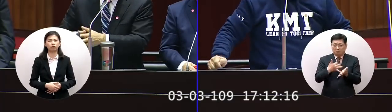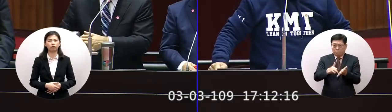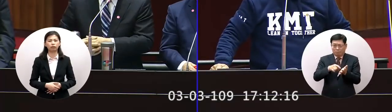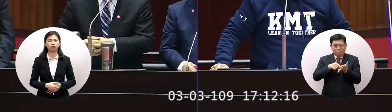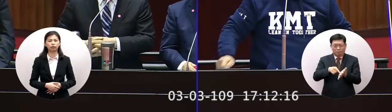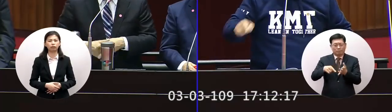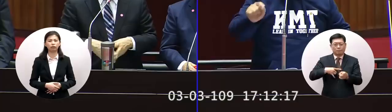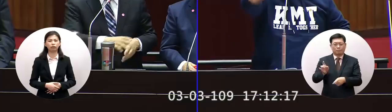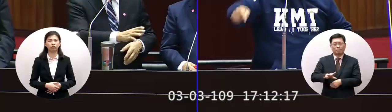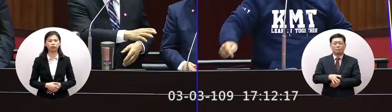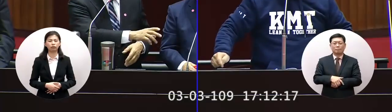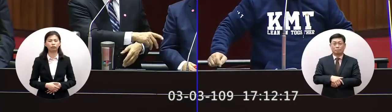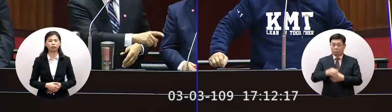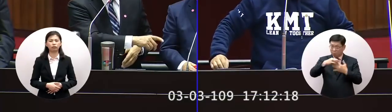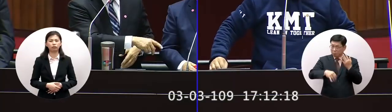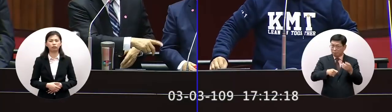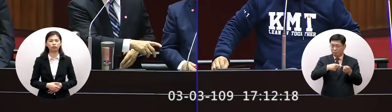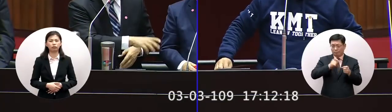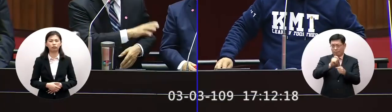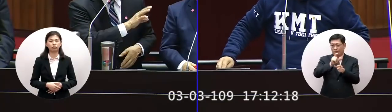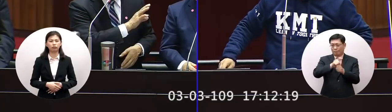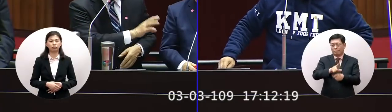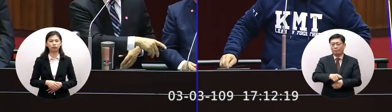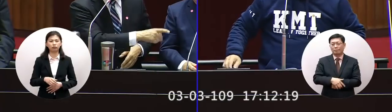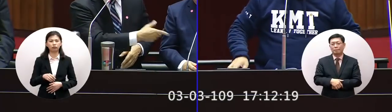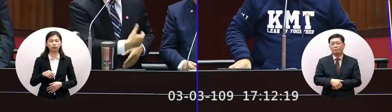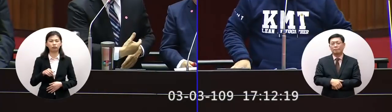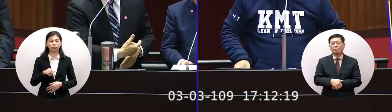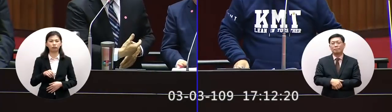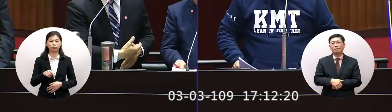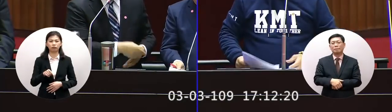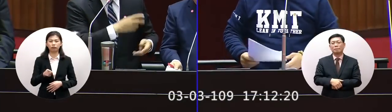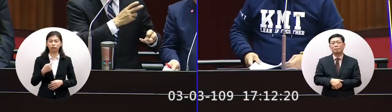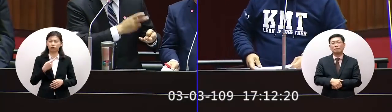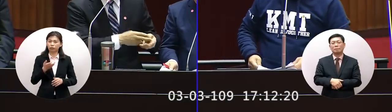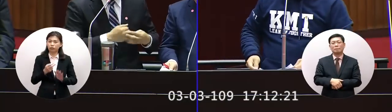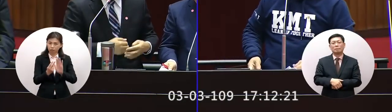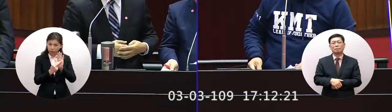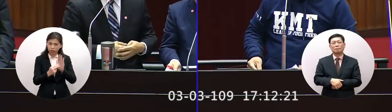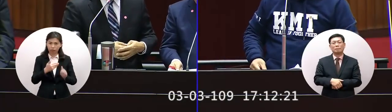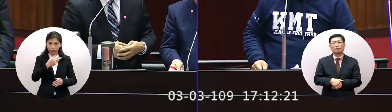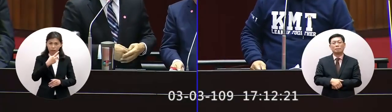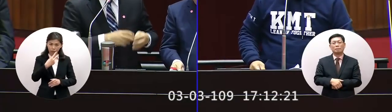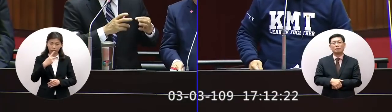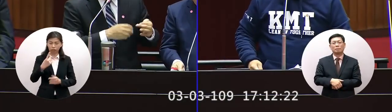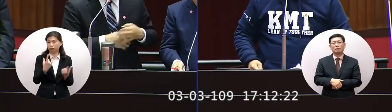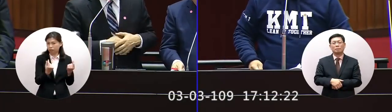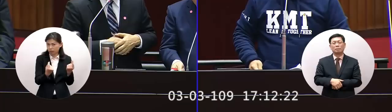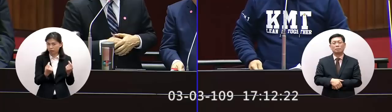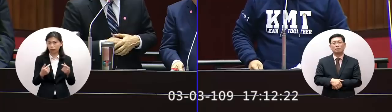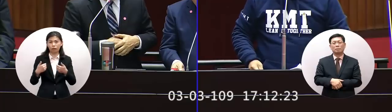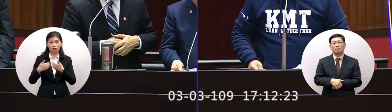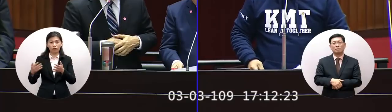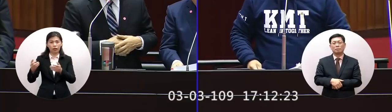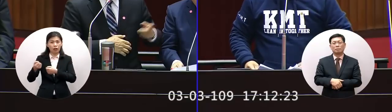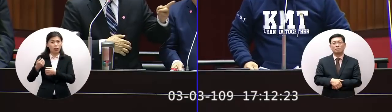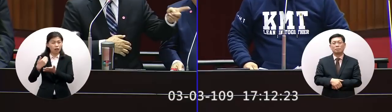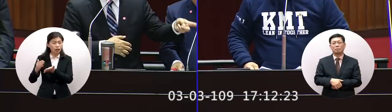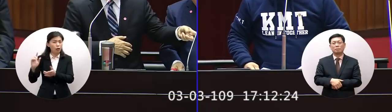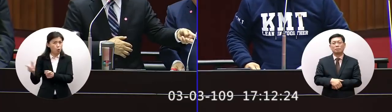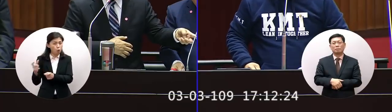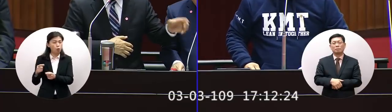是这样子编的，条例是这样子搞的。 向来我头拄啊记咧，921嘛呢，莫拉克是嘛